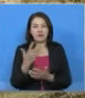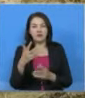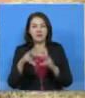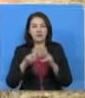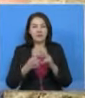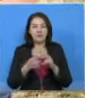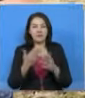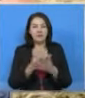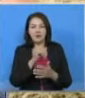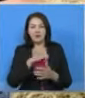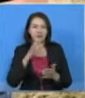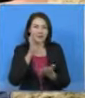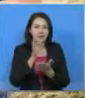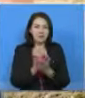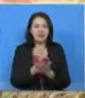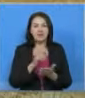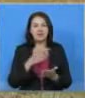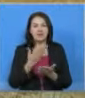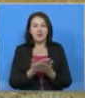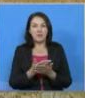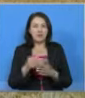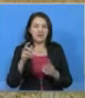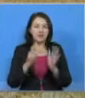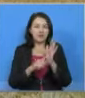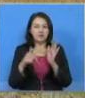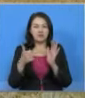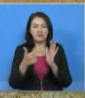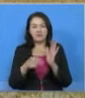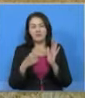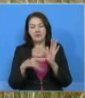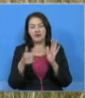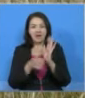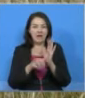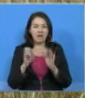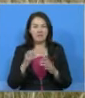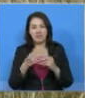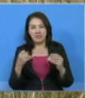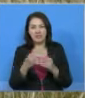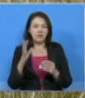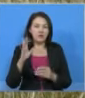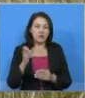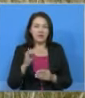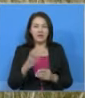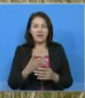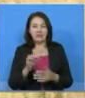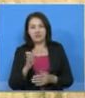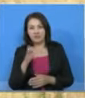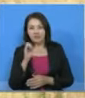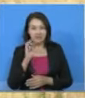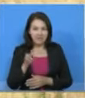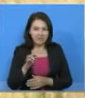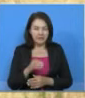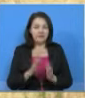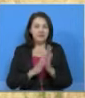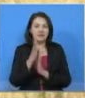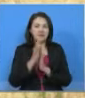механизатор шаруаны өз міндетіне алған. Шаруаның иелігінде 726 гектар жер болса, оның 500 гектарға жуығы шабындық. Шөп сосын